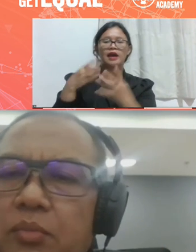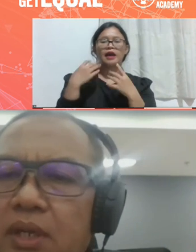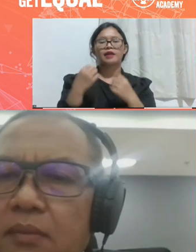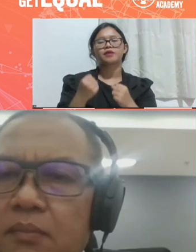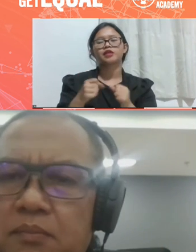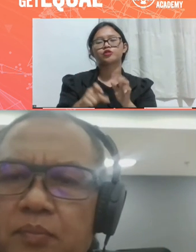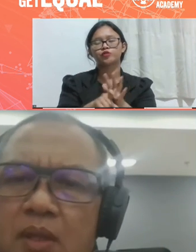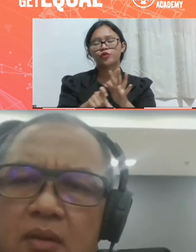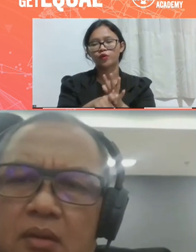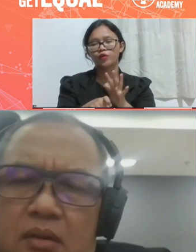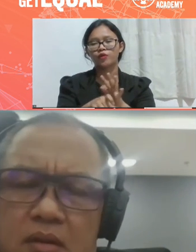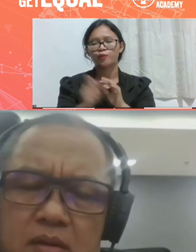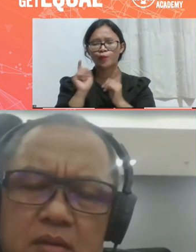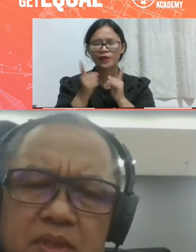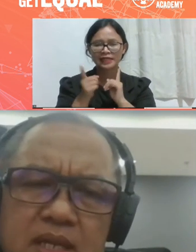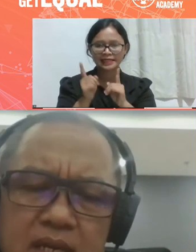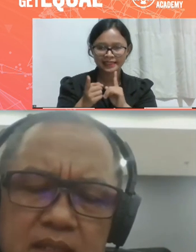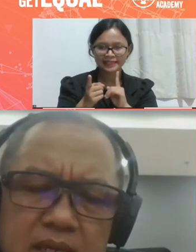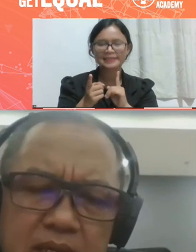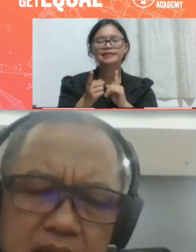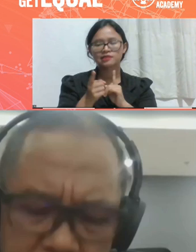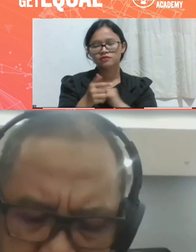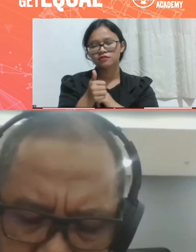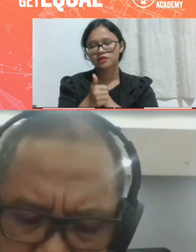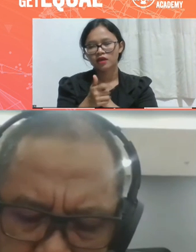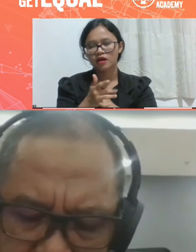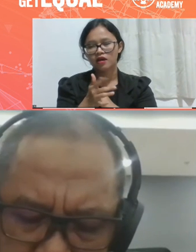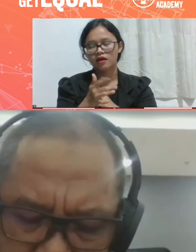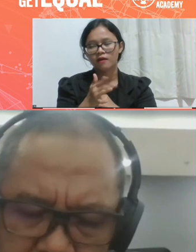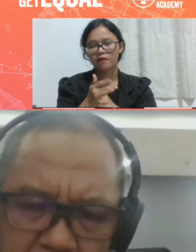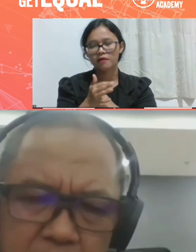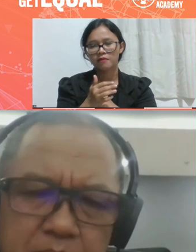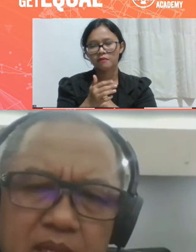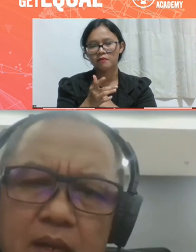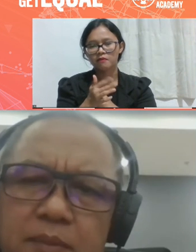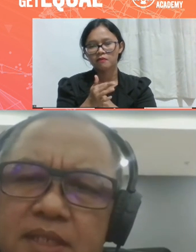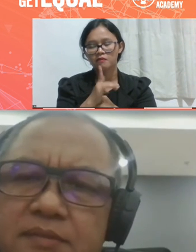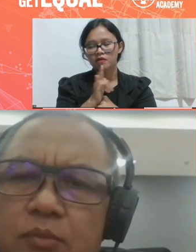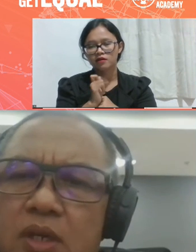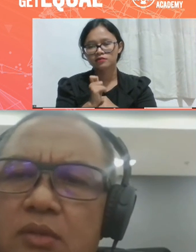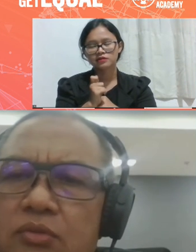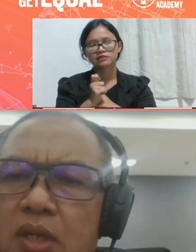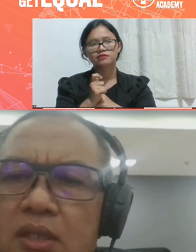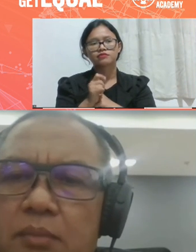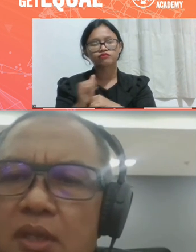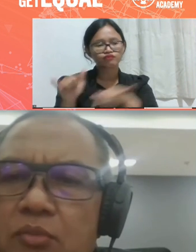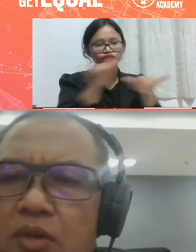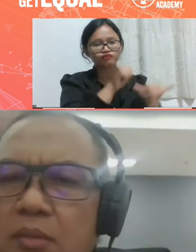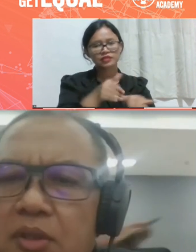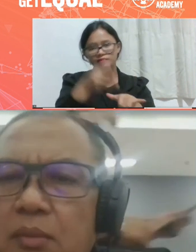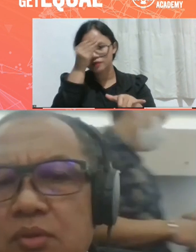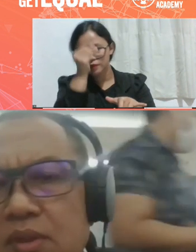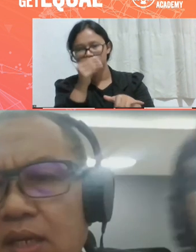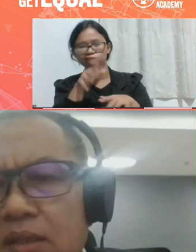penegak hukum ini bisa katakanlah sama-sama menyiapkan persepsi, mungkin suatu saat kita bisa